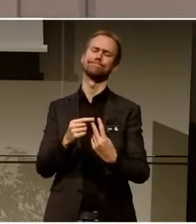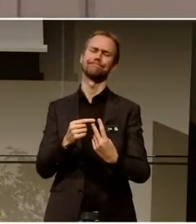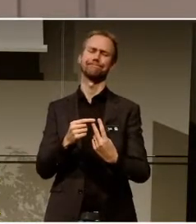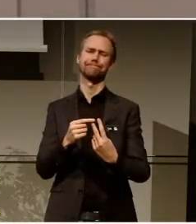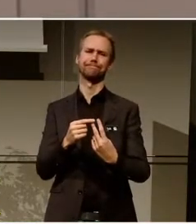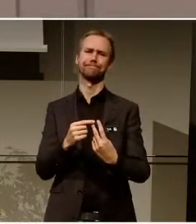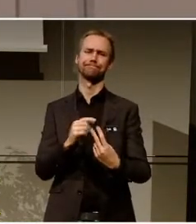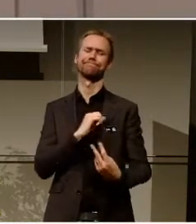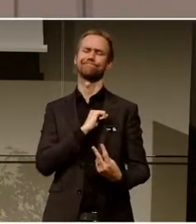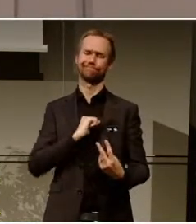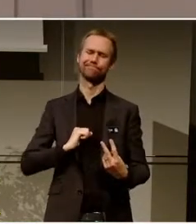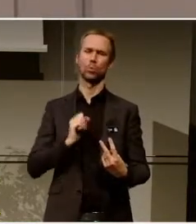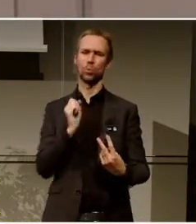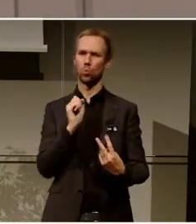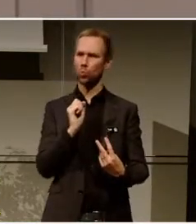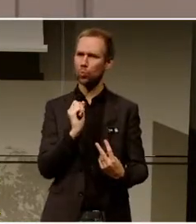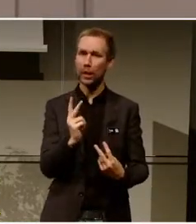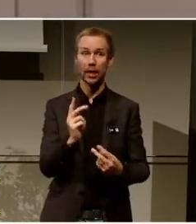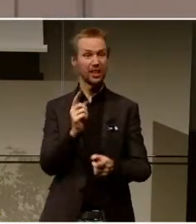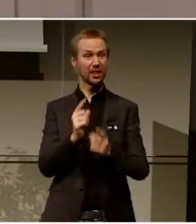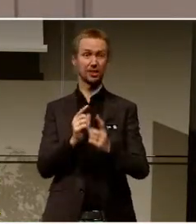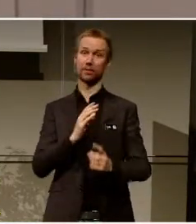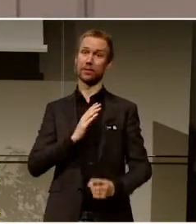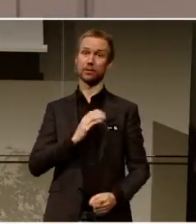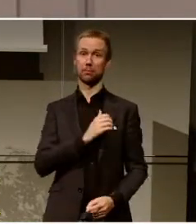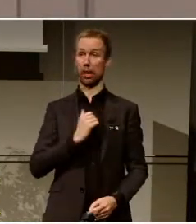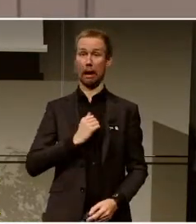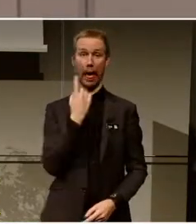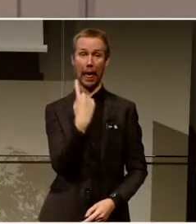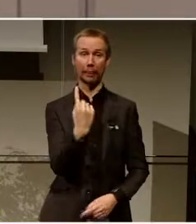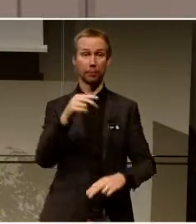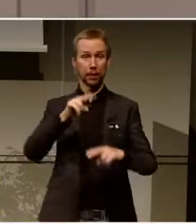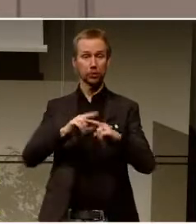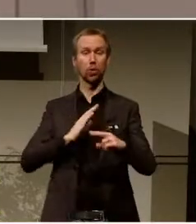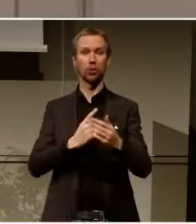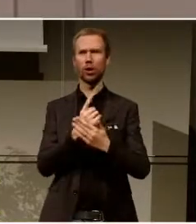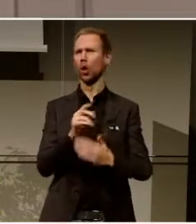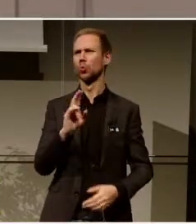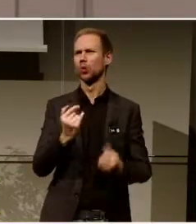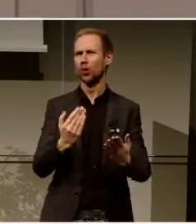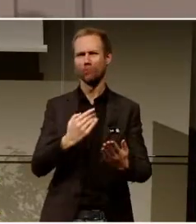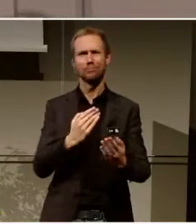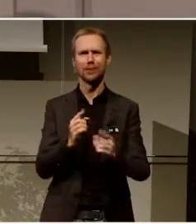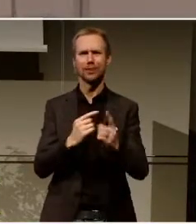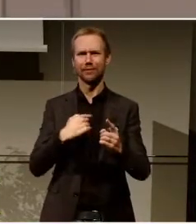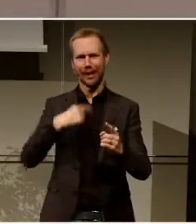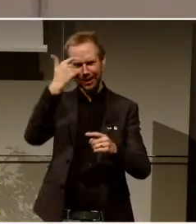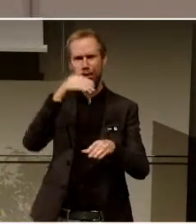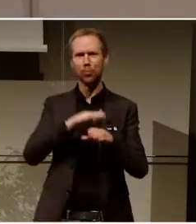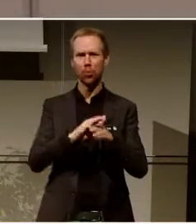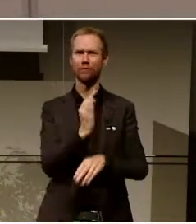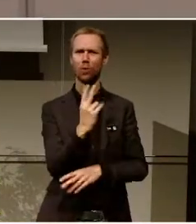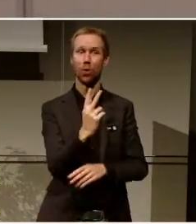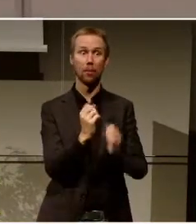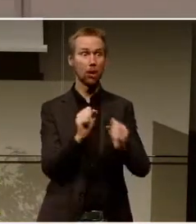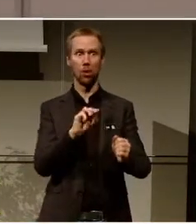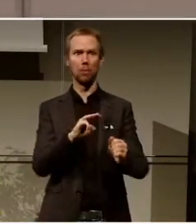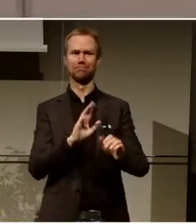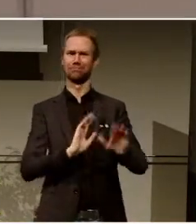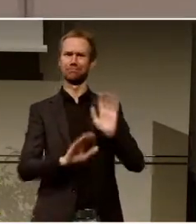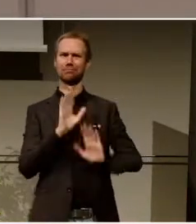Det finns liksom en monopolsituation. Det är bara här vi kan använda VAB. Nu litar vi väl på Försäkringskassan, men om det hade varit så att vi inte hade gjort det, så